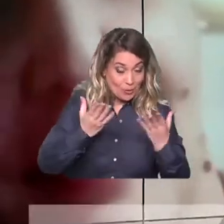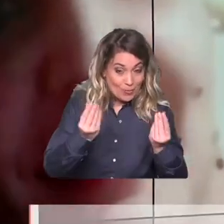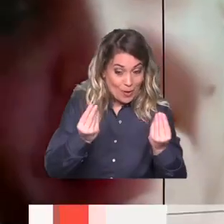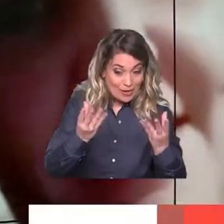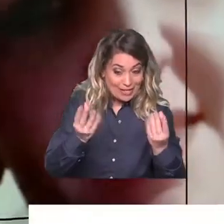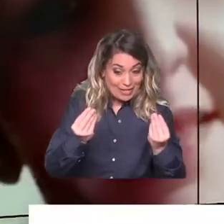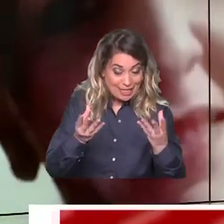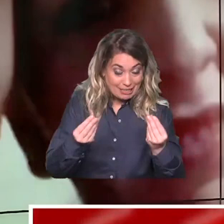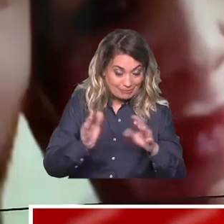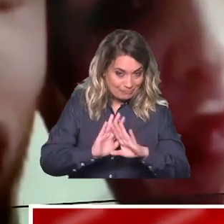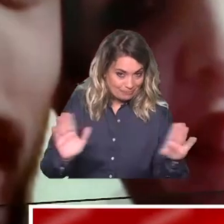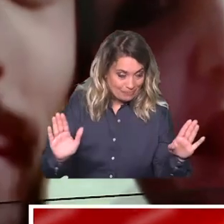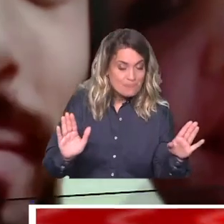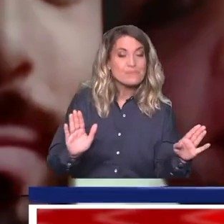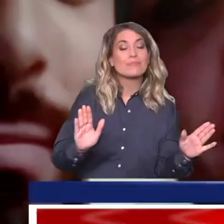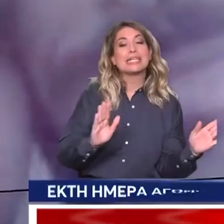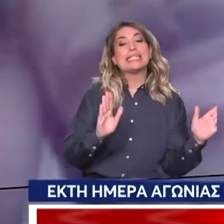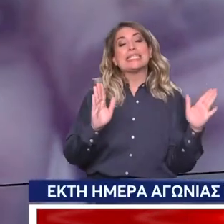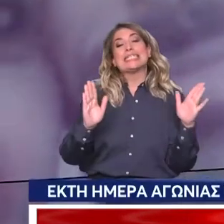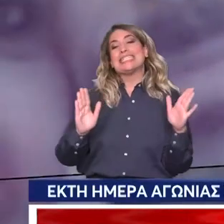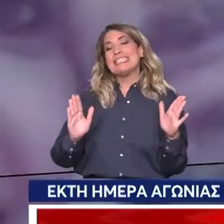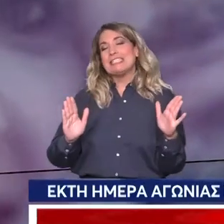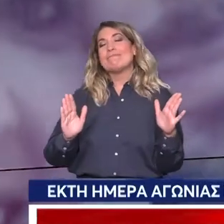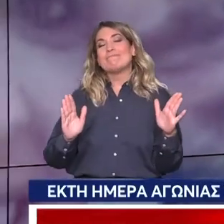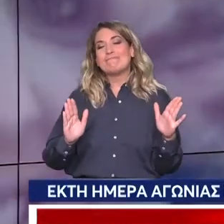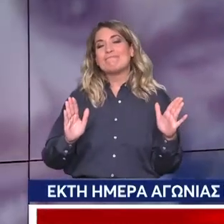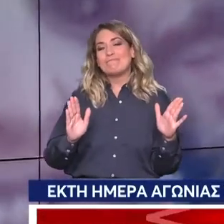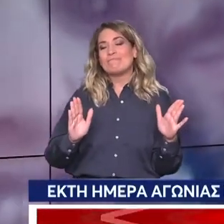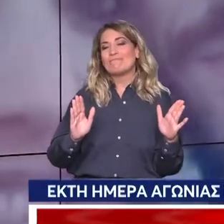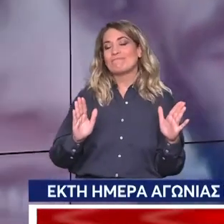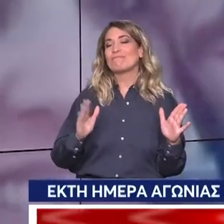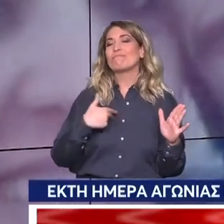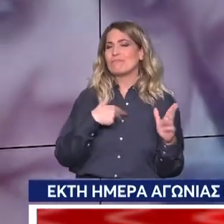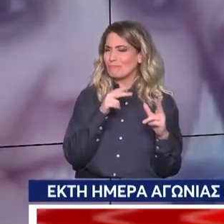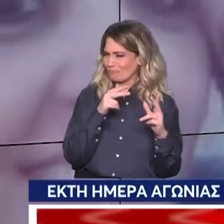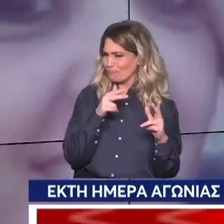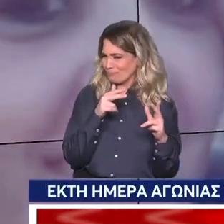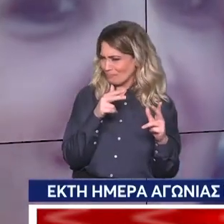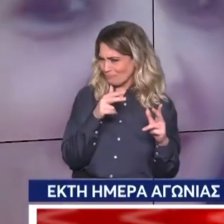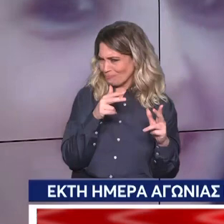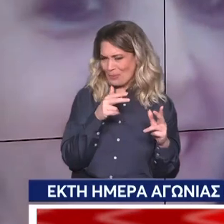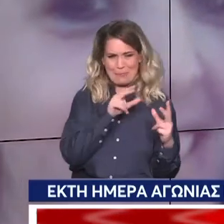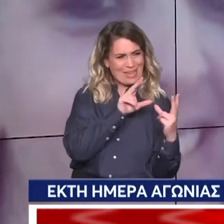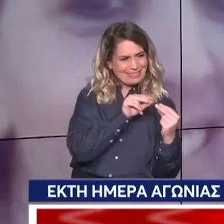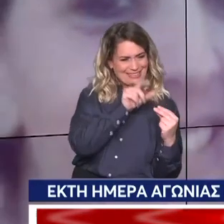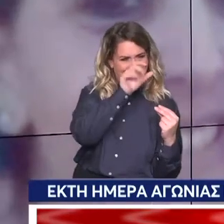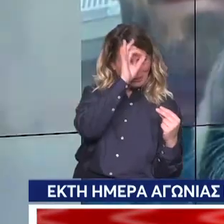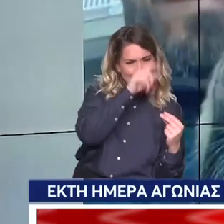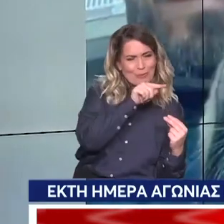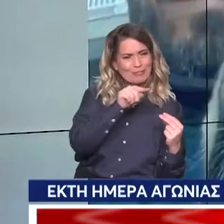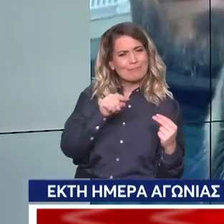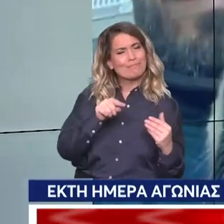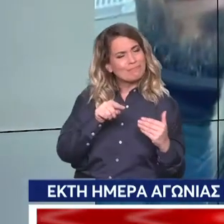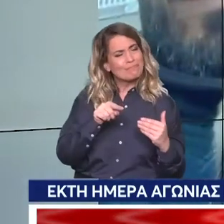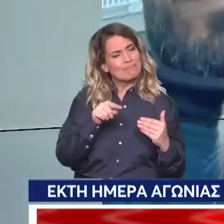Θέλω να πω. Αυτό που συζητήσαμε και με τον κύριο Καλιαγμάνη, γιατί θα τεθεί τις επόμενες μέρες.